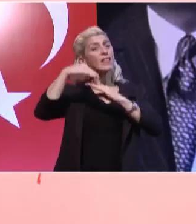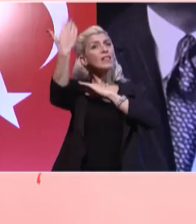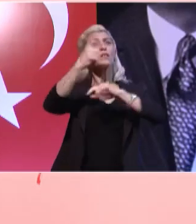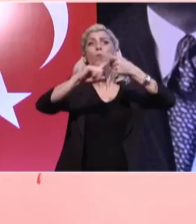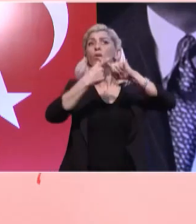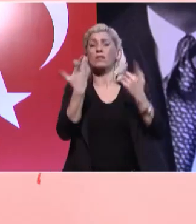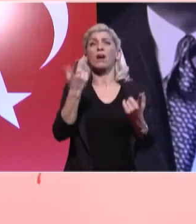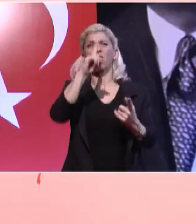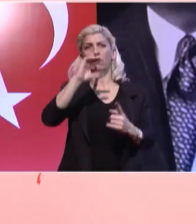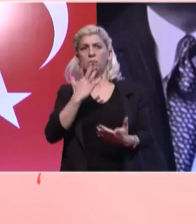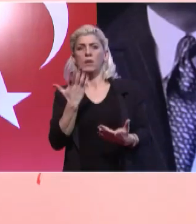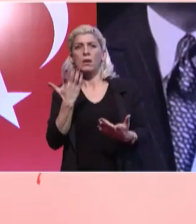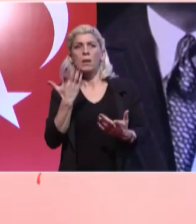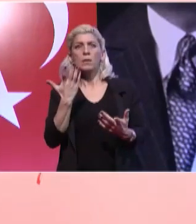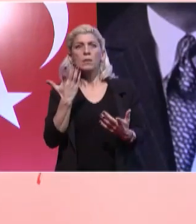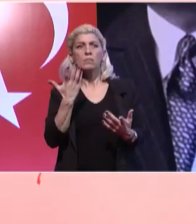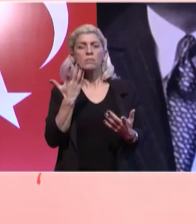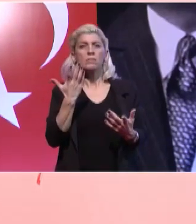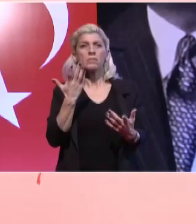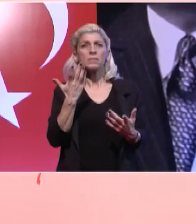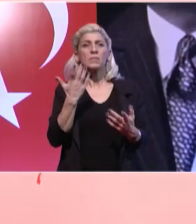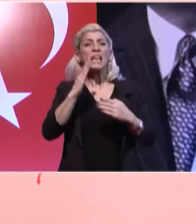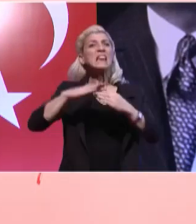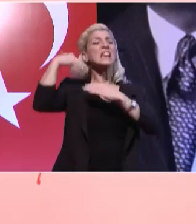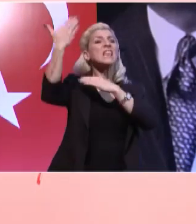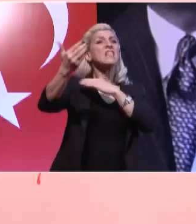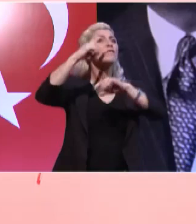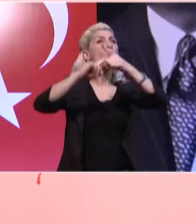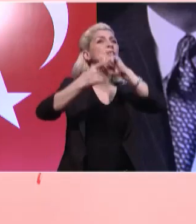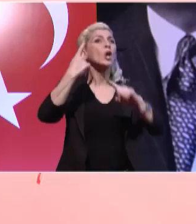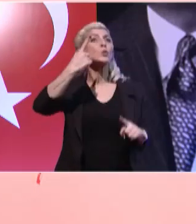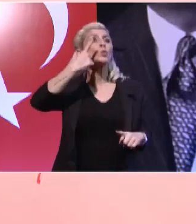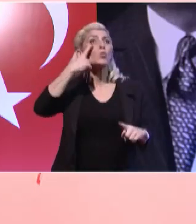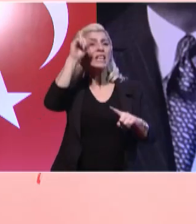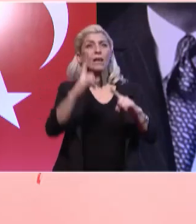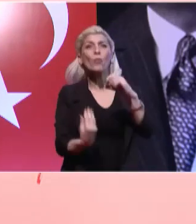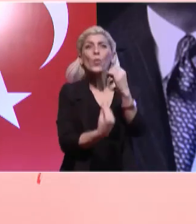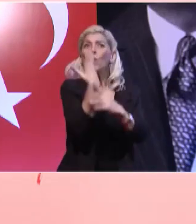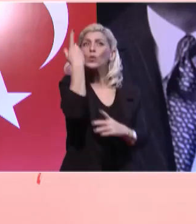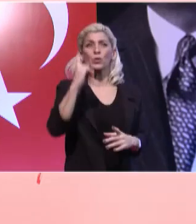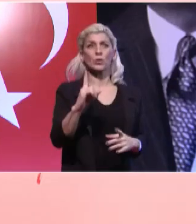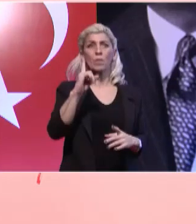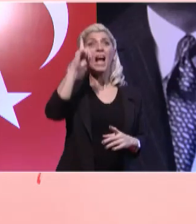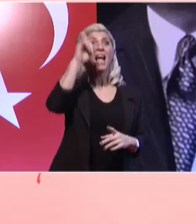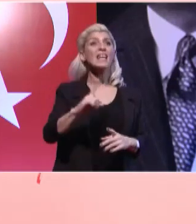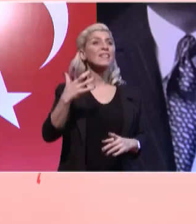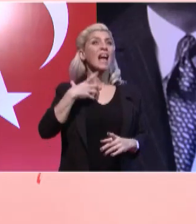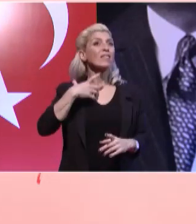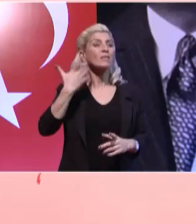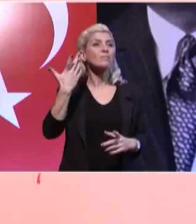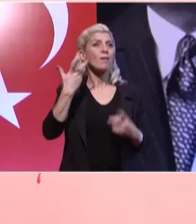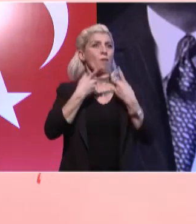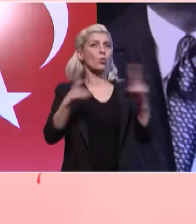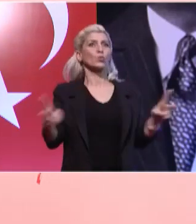olmamalı. Dış politikada, Cumhuriyet'in kuruluşunda öngörülen felsefe egemen